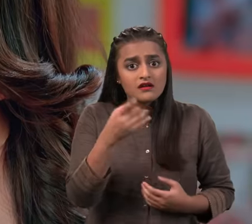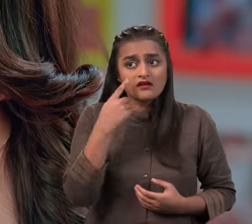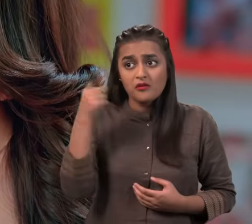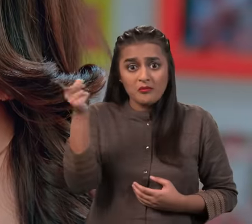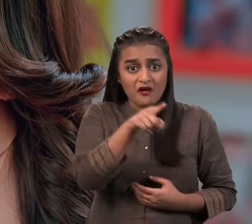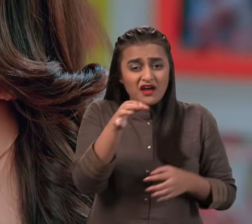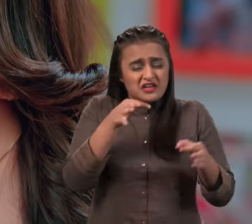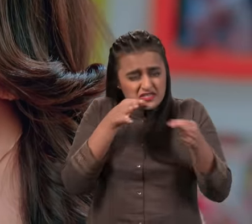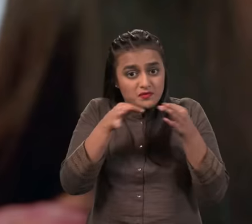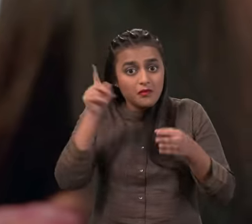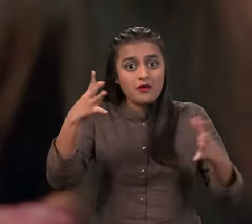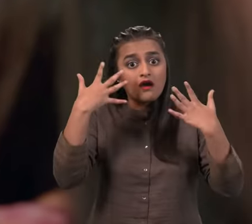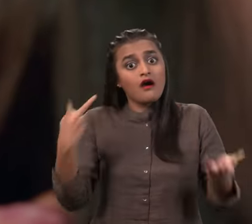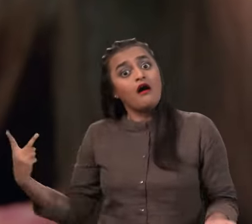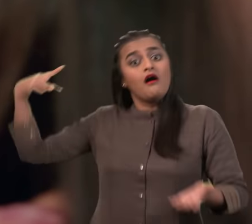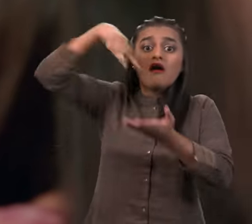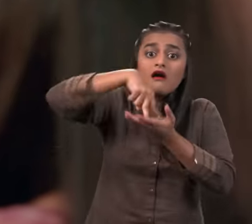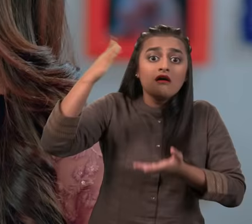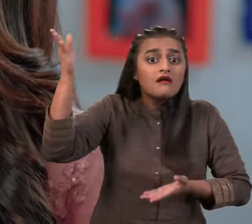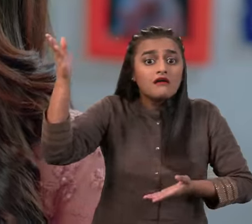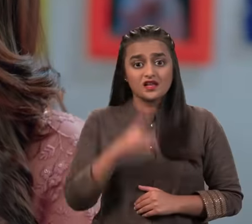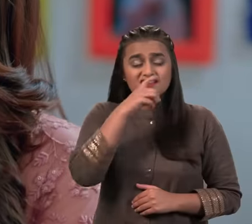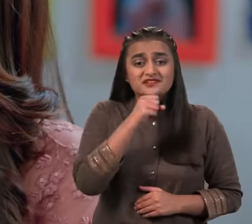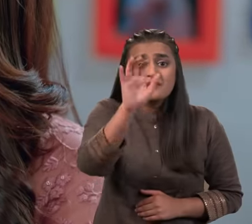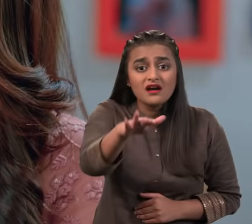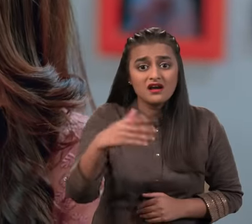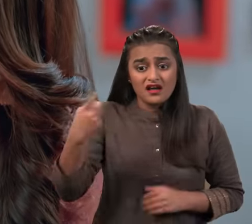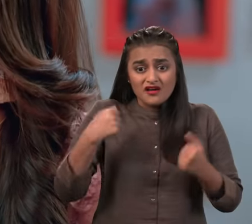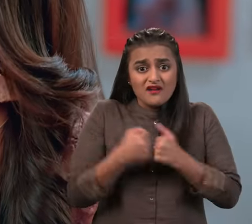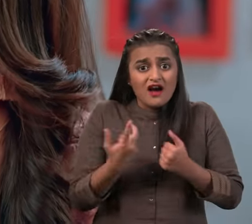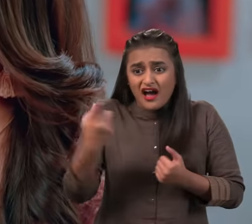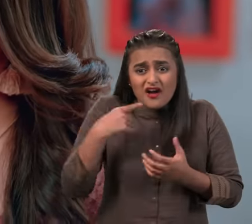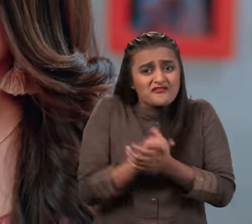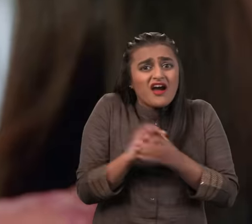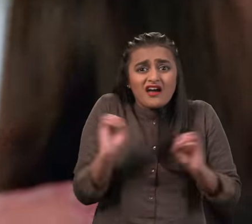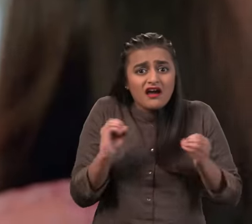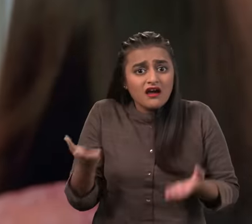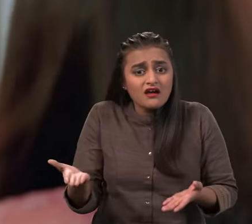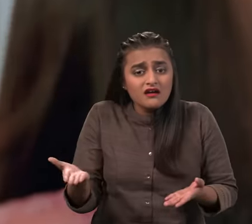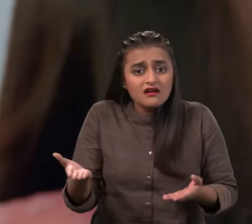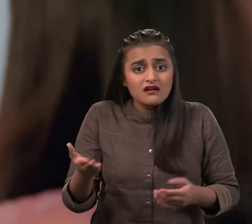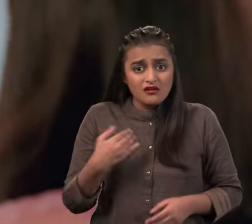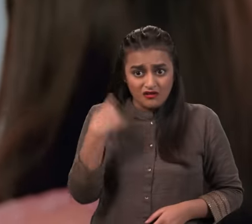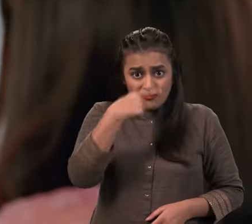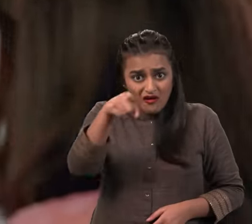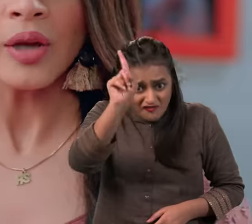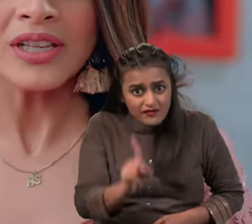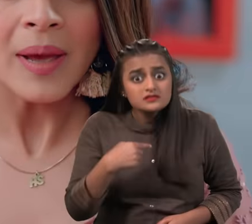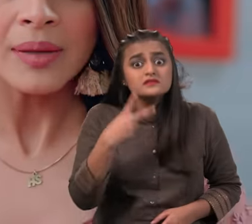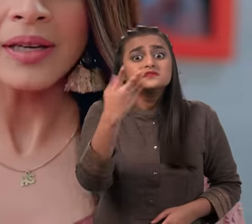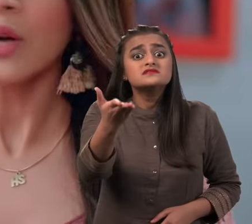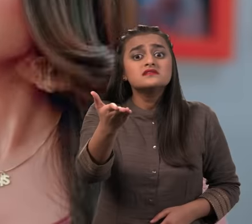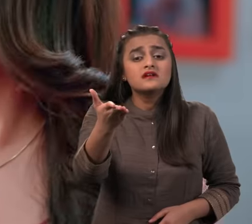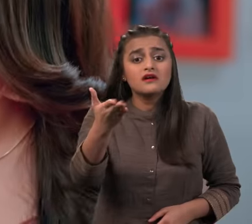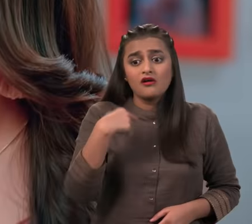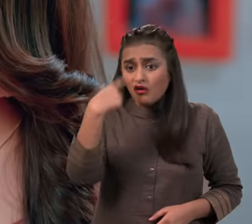के बीच कि तुझे मनाने के लिए वो छत पर चढ़ गया। शन्नु दादी, झगड़ा तो तब होगा ना जब उससे कोई मेरी दोस्ती होगी। मैंने तो उस लड़के को आज